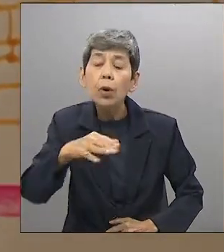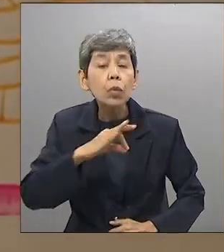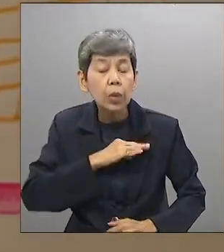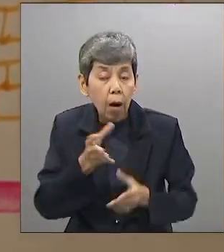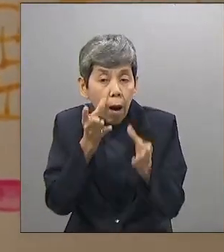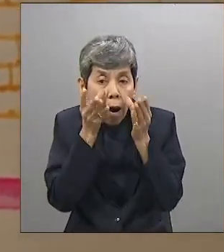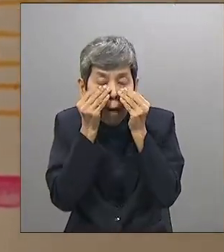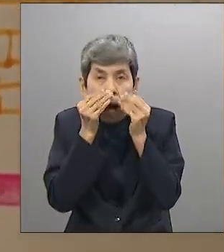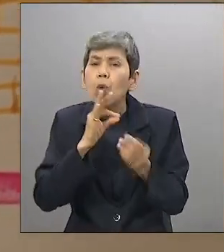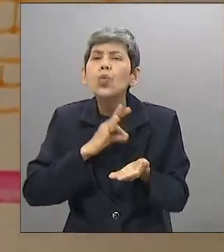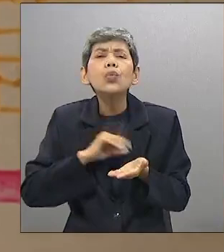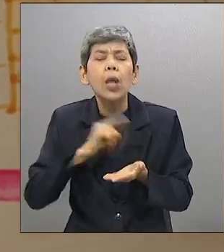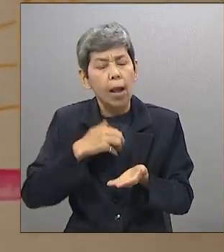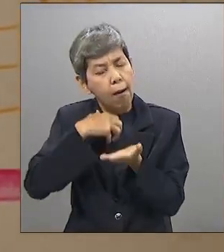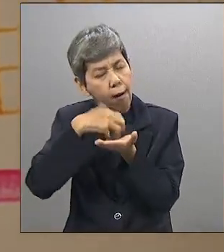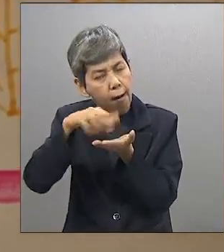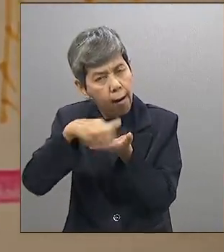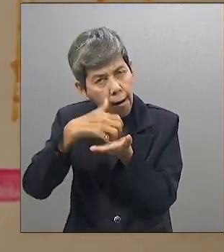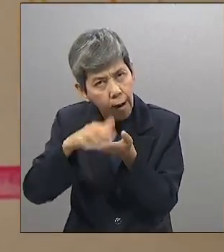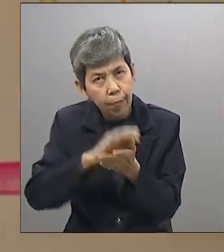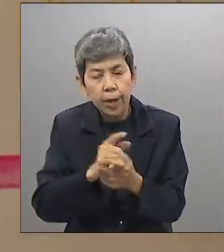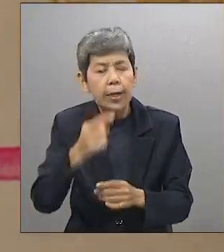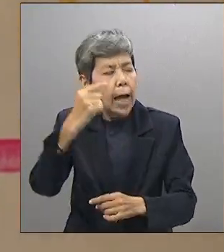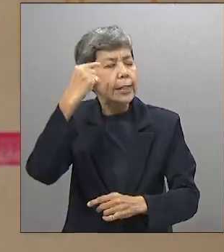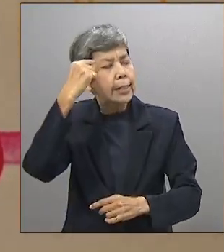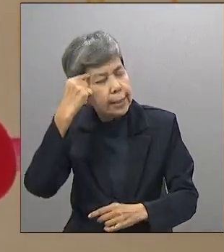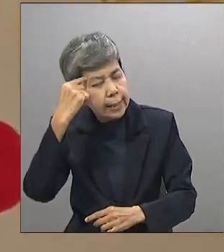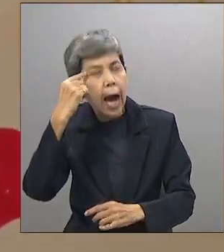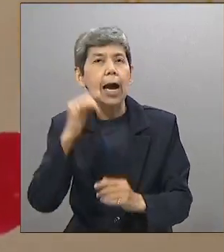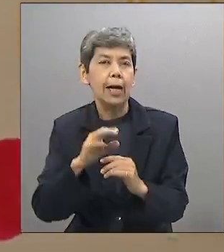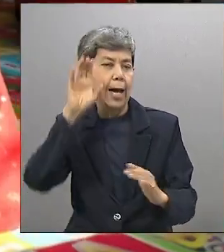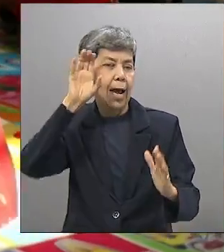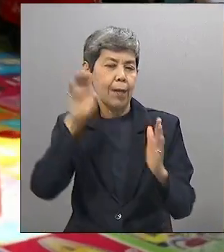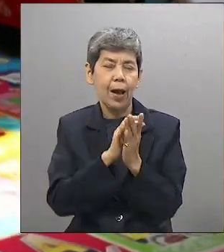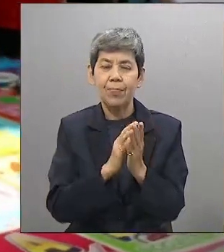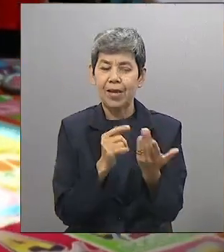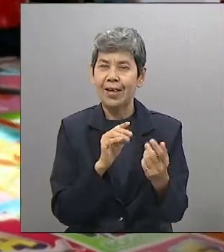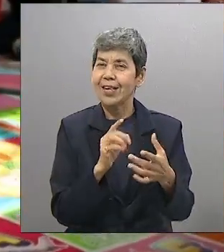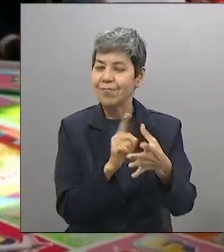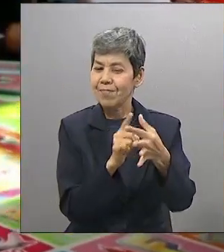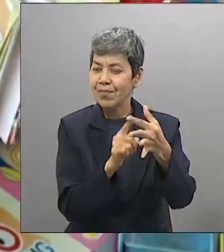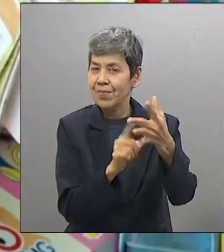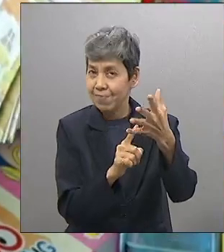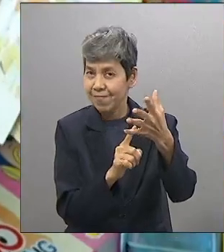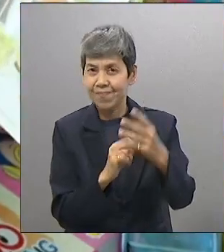ว่าหนูได้อะไรจากเรื่องทคุอ่านใหจากเรื่องที่คุณเหรอ Bonjour้ฟัง จากสิ่งที่จากสิ่งที่หนูได้คิดหนได้คิดจากหงสือภาพในแต่ในศพาพที่แต่ละเล่นละเล่น